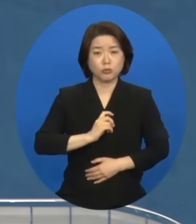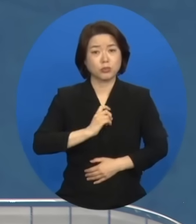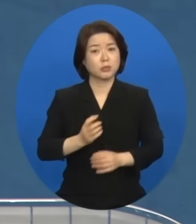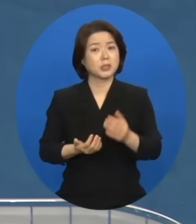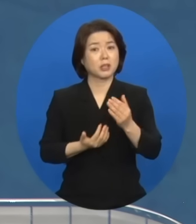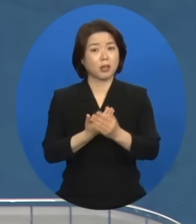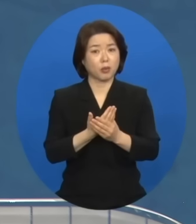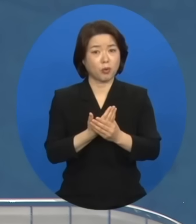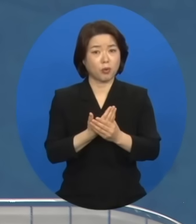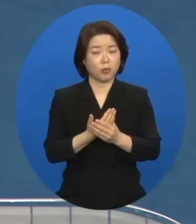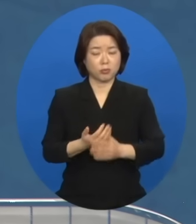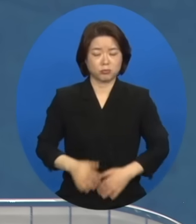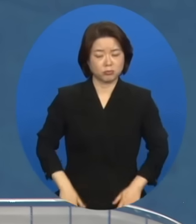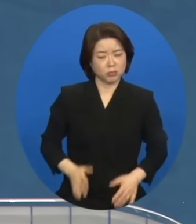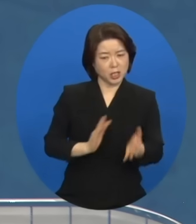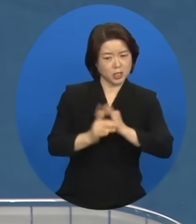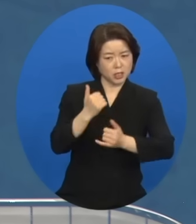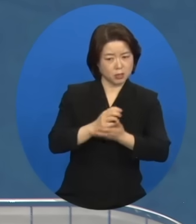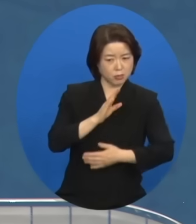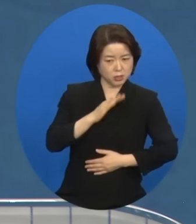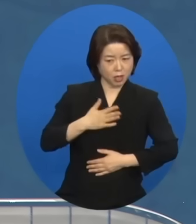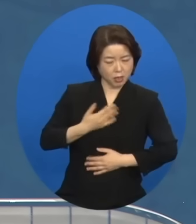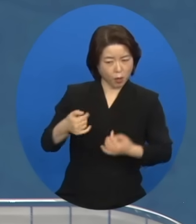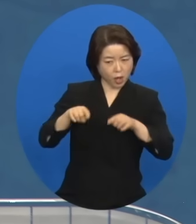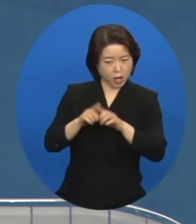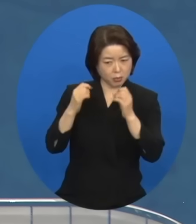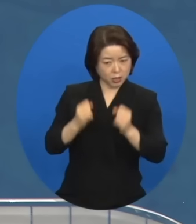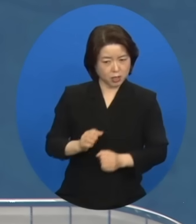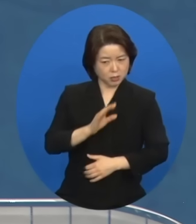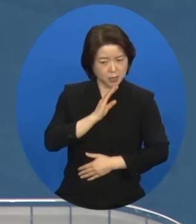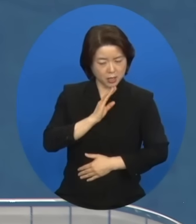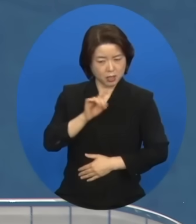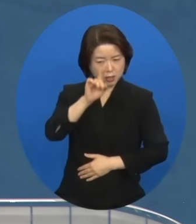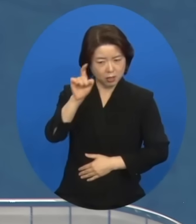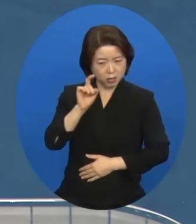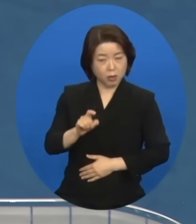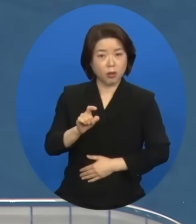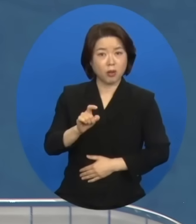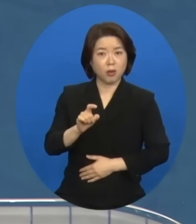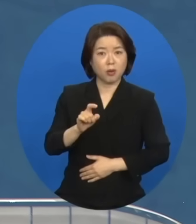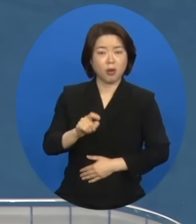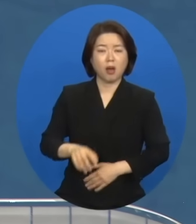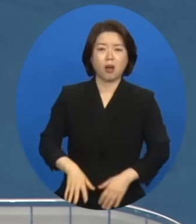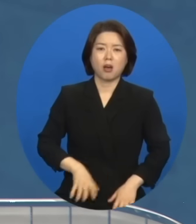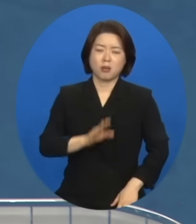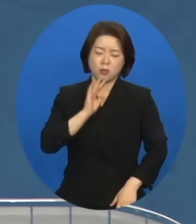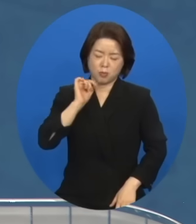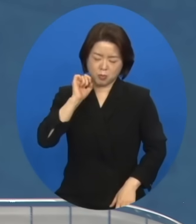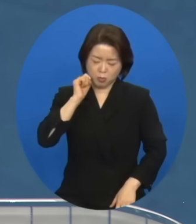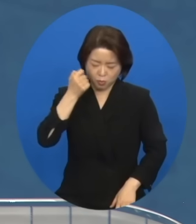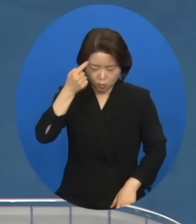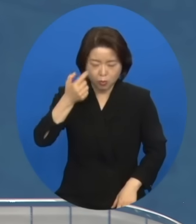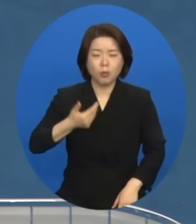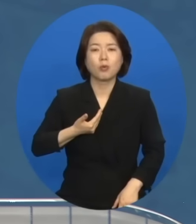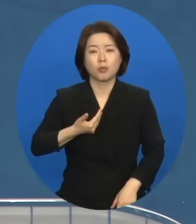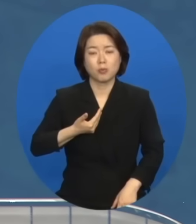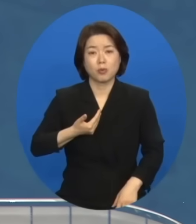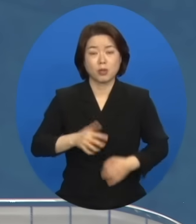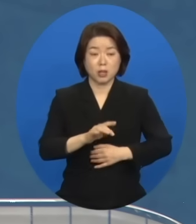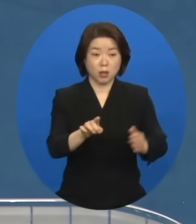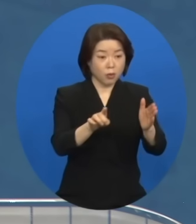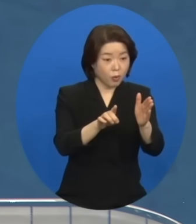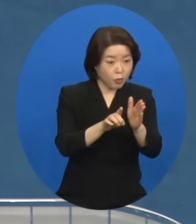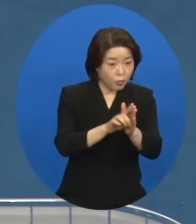거예요. 예수님은 정말 나와 함께 계실까? 참 어려운 질문이죠. 그렇게